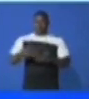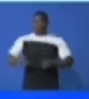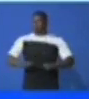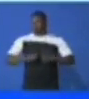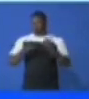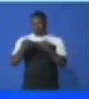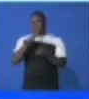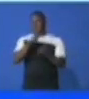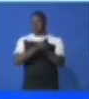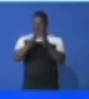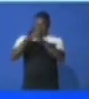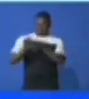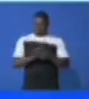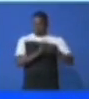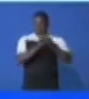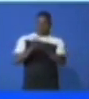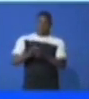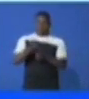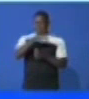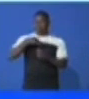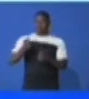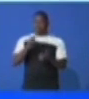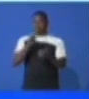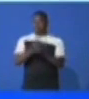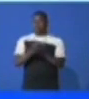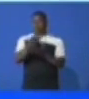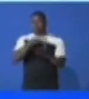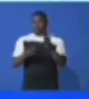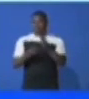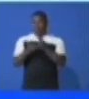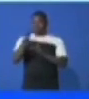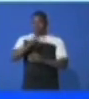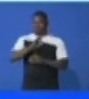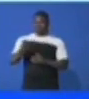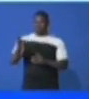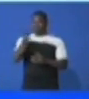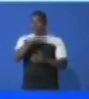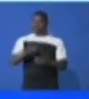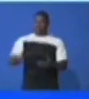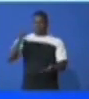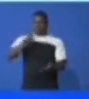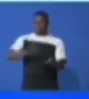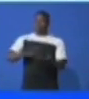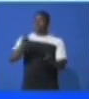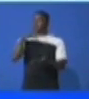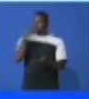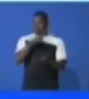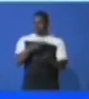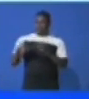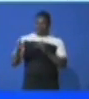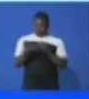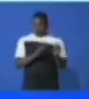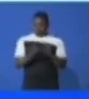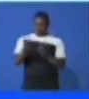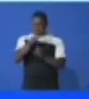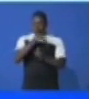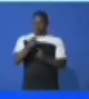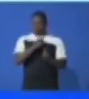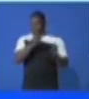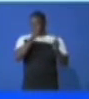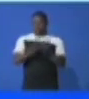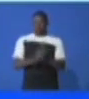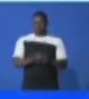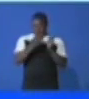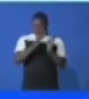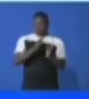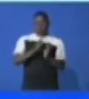des établissements financiers et les banques du Burkina Faso. Une convention qui joue la carte de l'harmonisation des